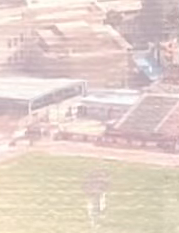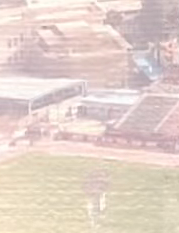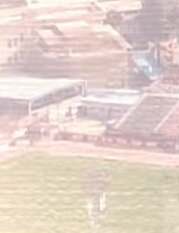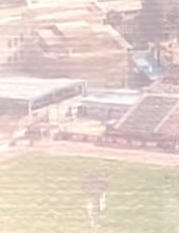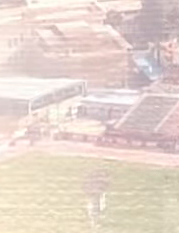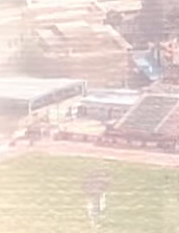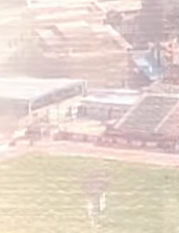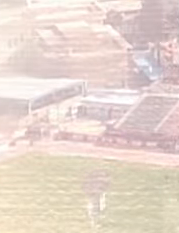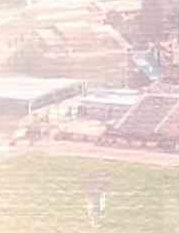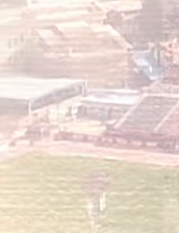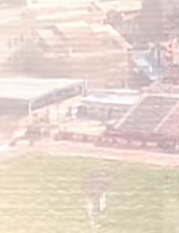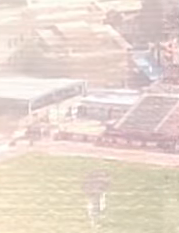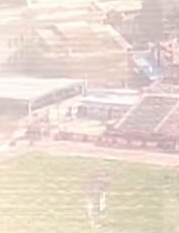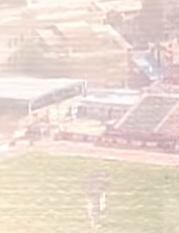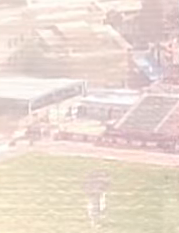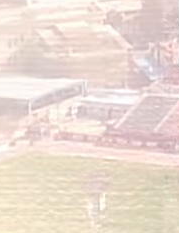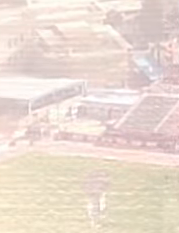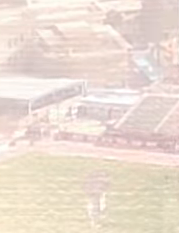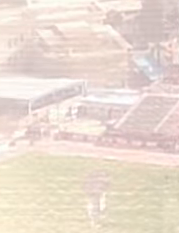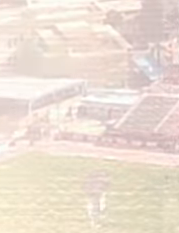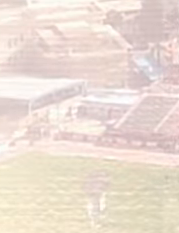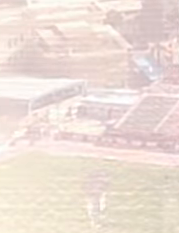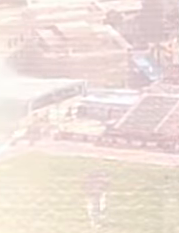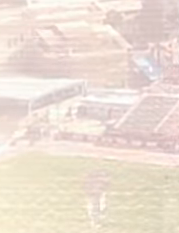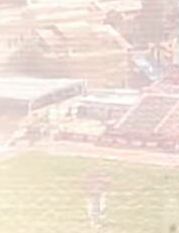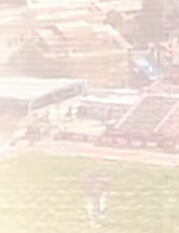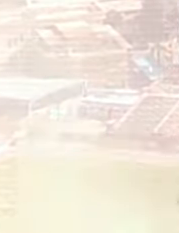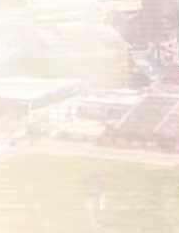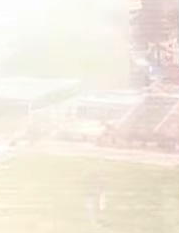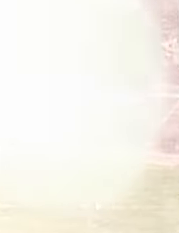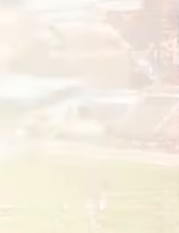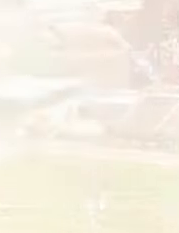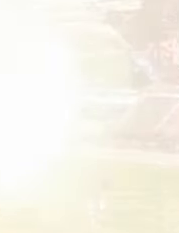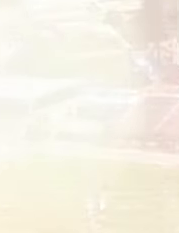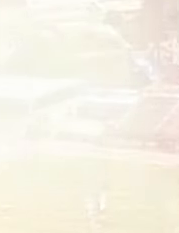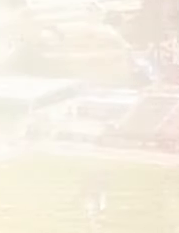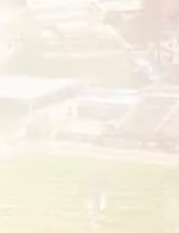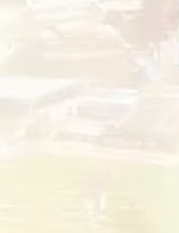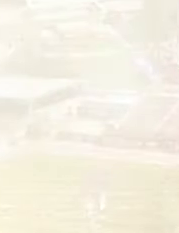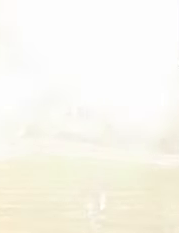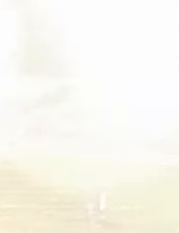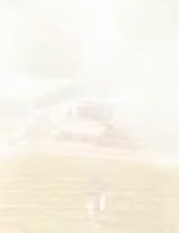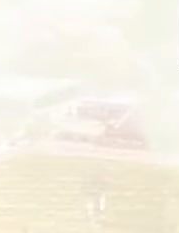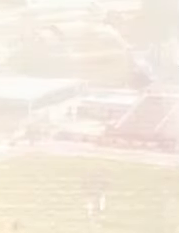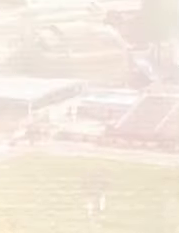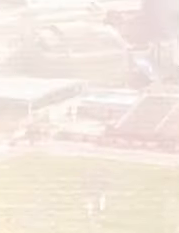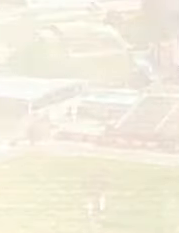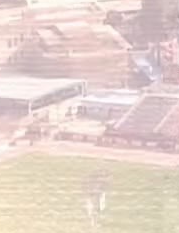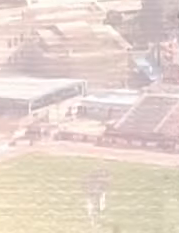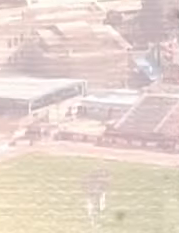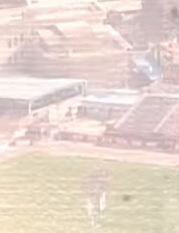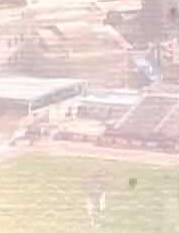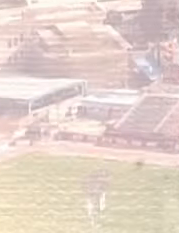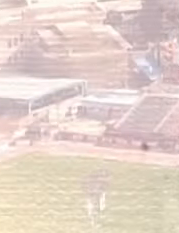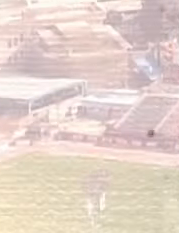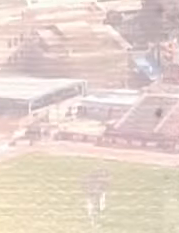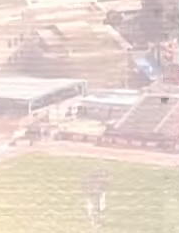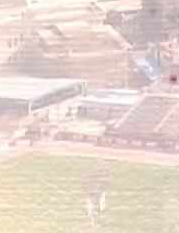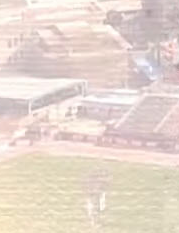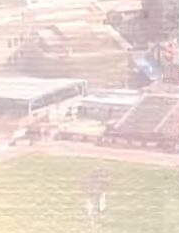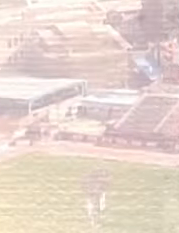كهرباء قليلة، فيه فرن عيش هنا، ده بصراحة يعني المسؤولين ما يقبلوش ان هم ياكلوا منه. في الشتاء تلاقي